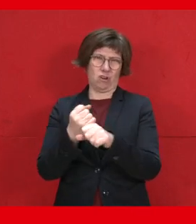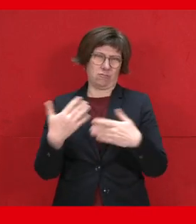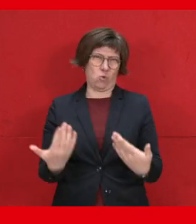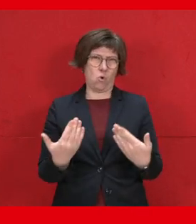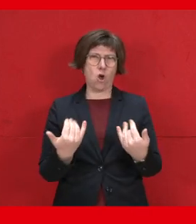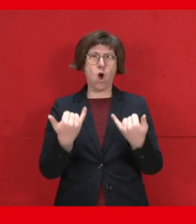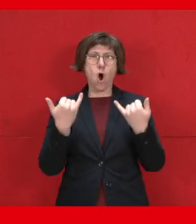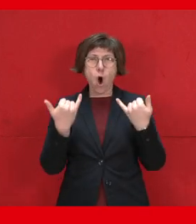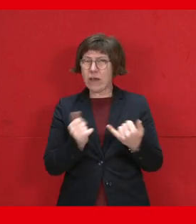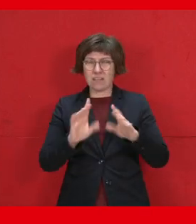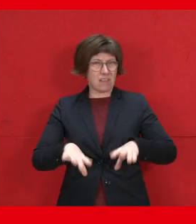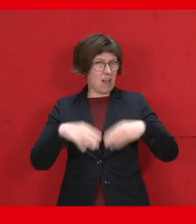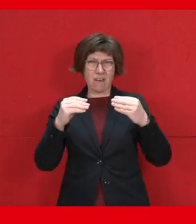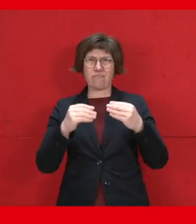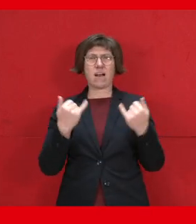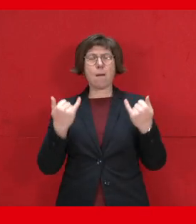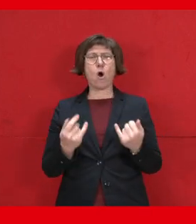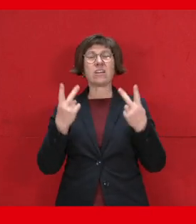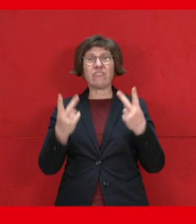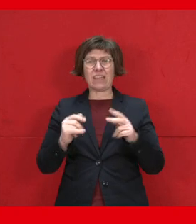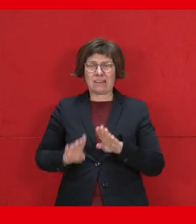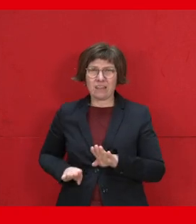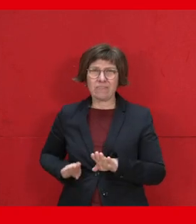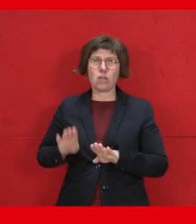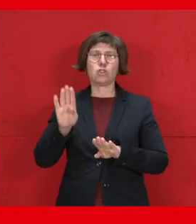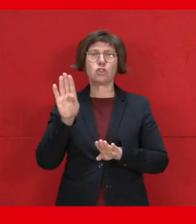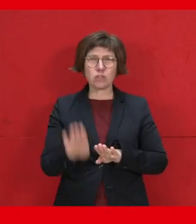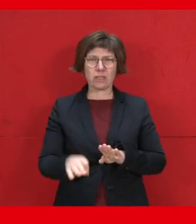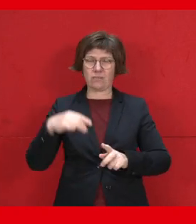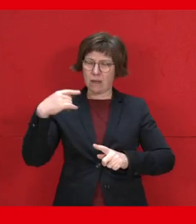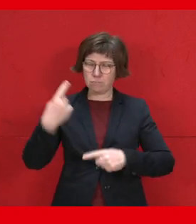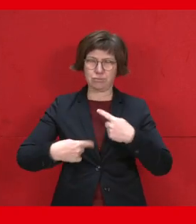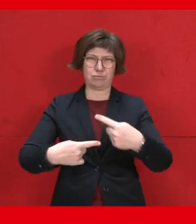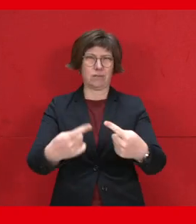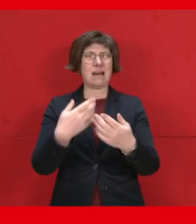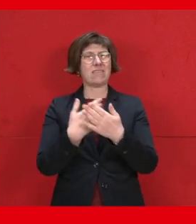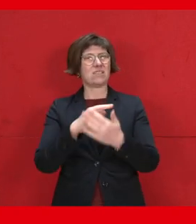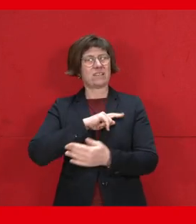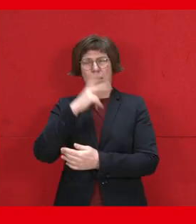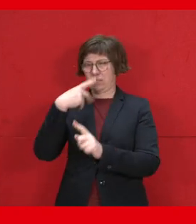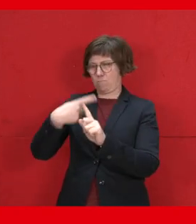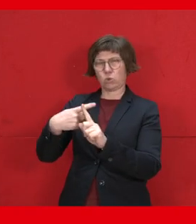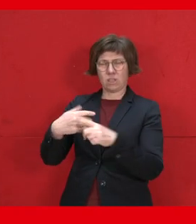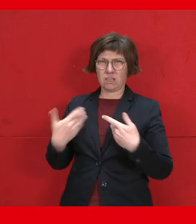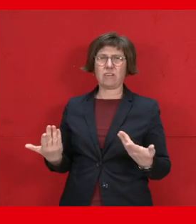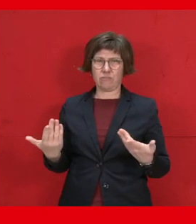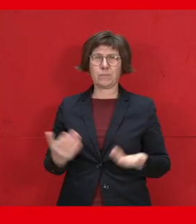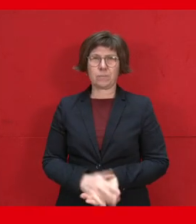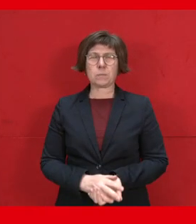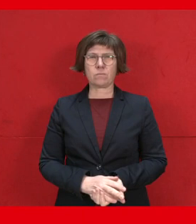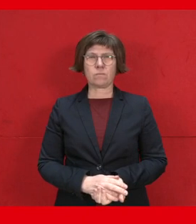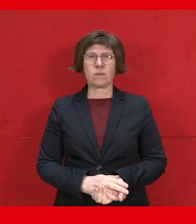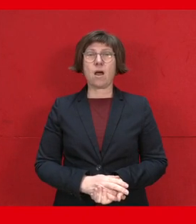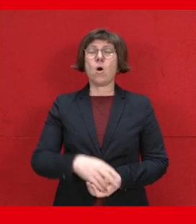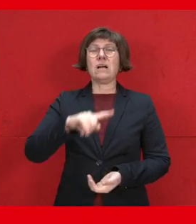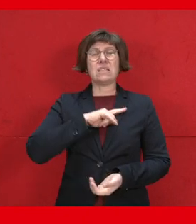Das ist heute nicht der Beginn, aber es ist ein ganz wichtiger Schritt auf diesem Weg und dafür bin ich sehr zuversichtlich. Ja, auch ich